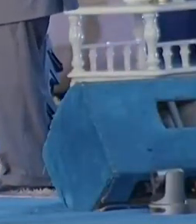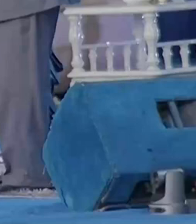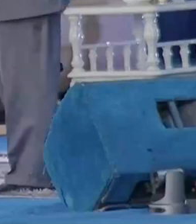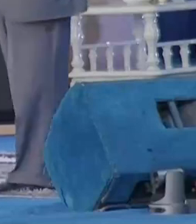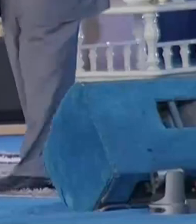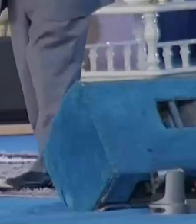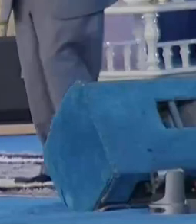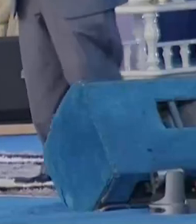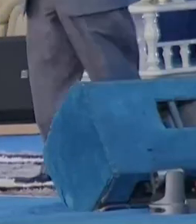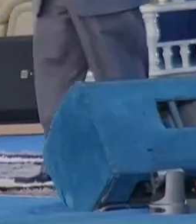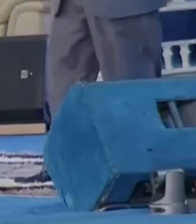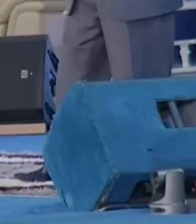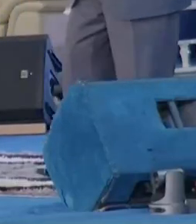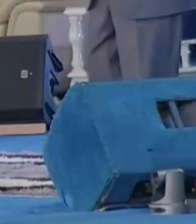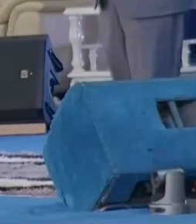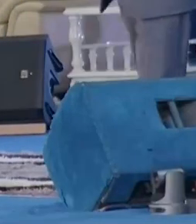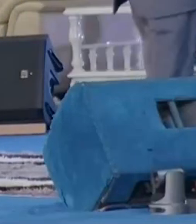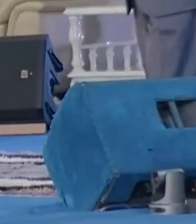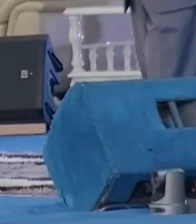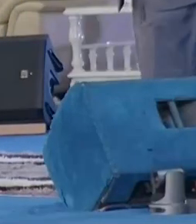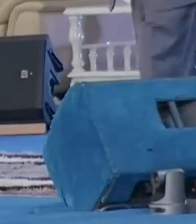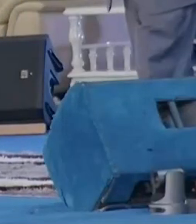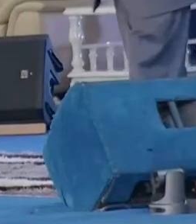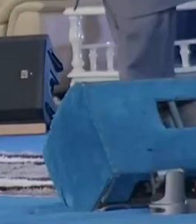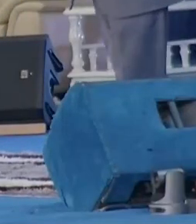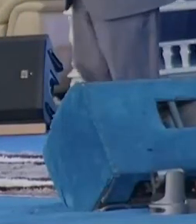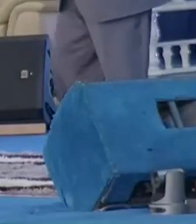chacals, croîtront des roseaux et des joncs. Verset 8.